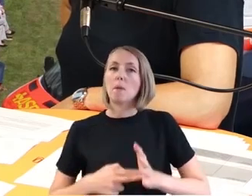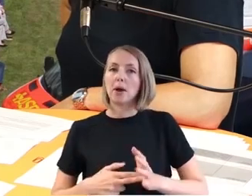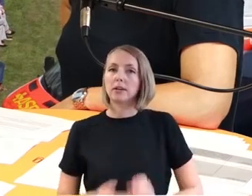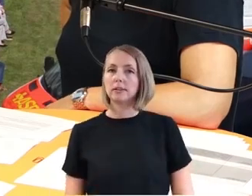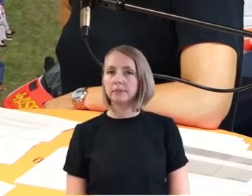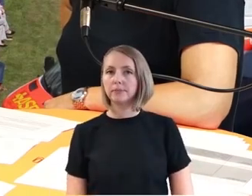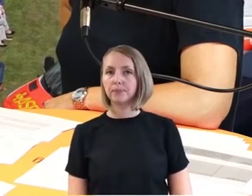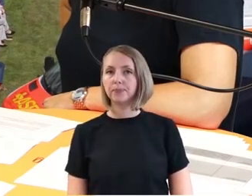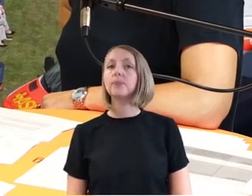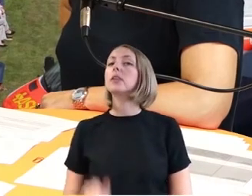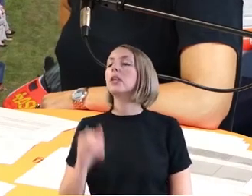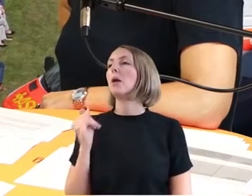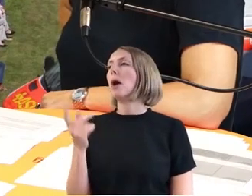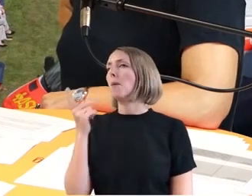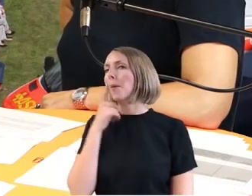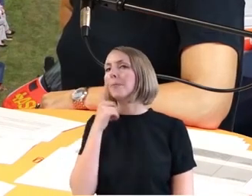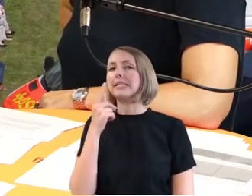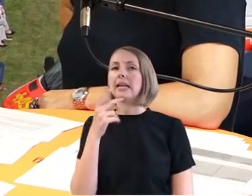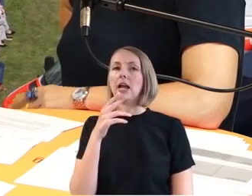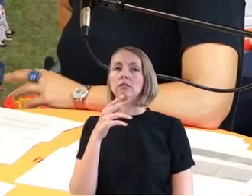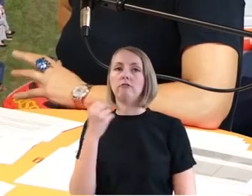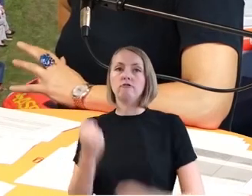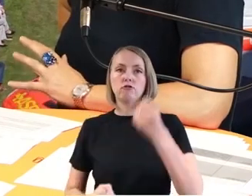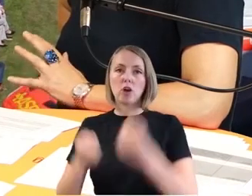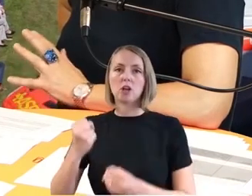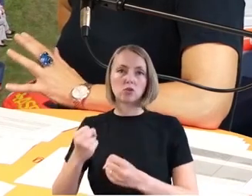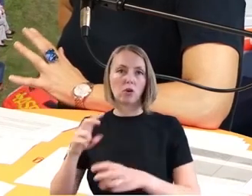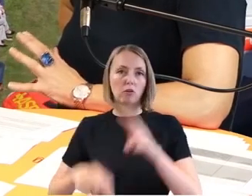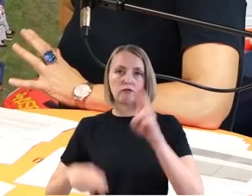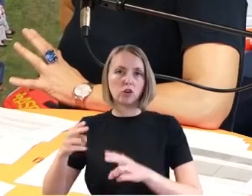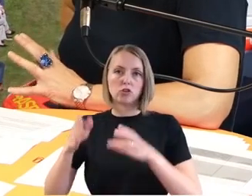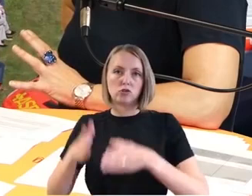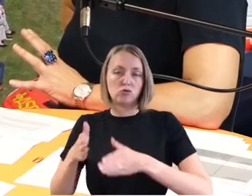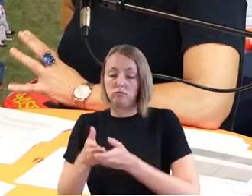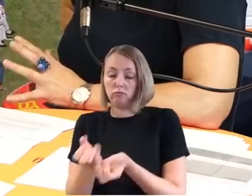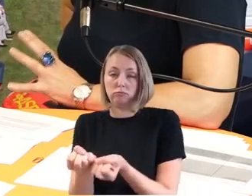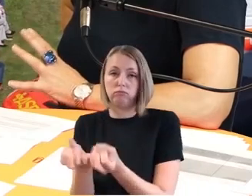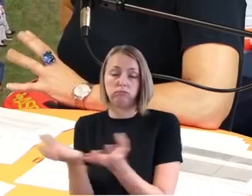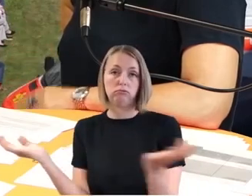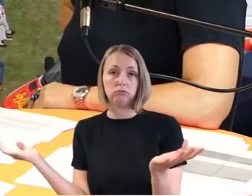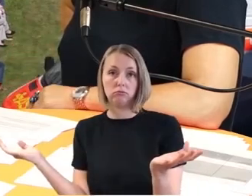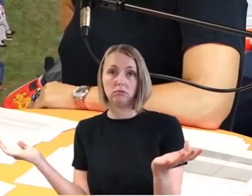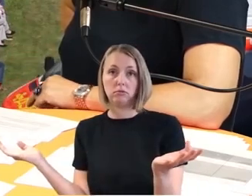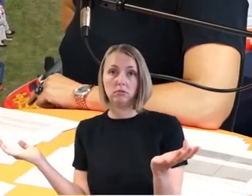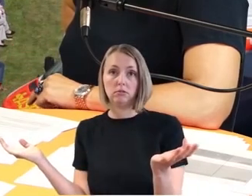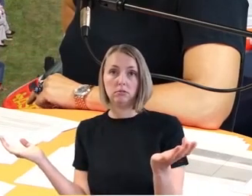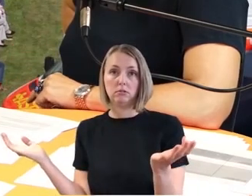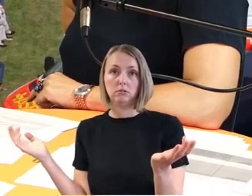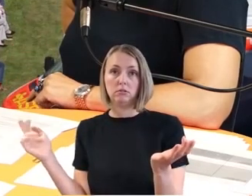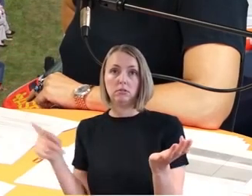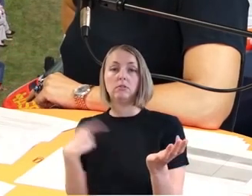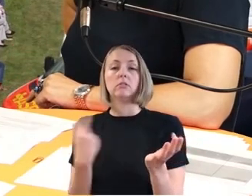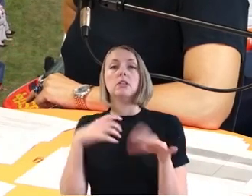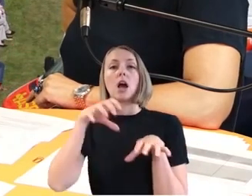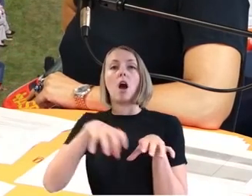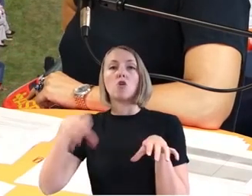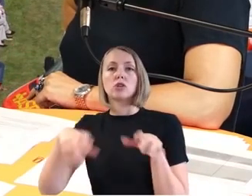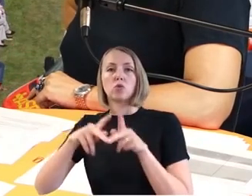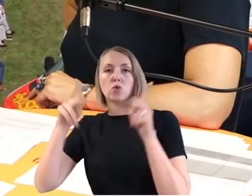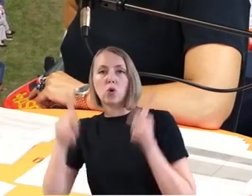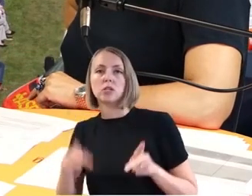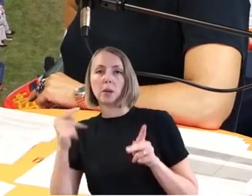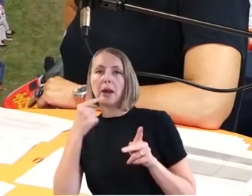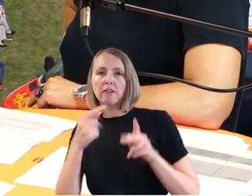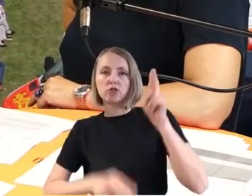sehr viele verschiedene Fahrzeugtypen, irgendwie, die das BBK in dem Rahmen des Ausstattungskonzeptes beschafft,